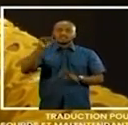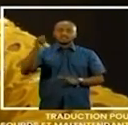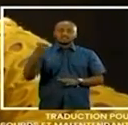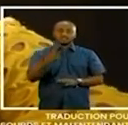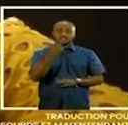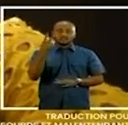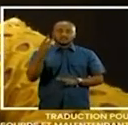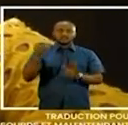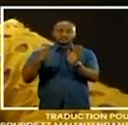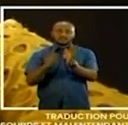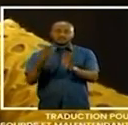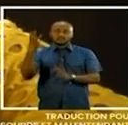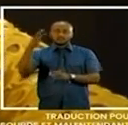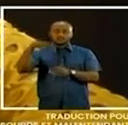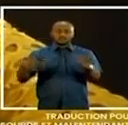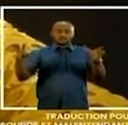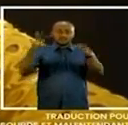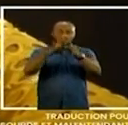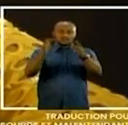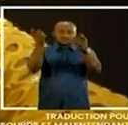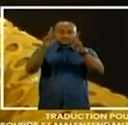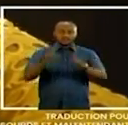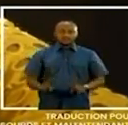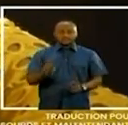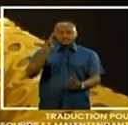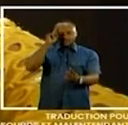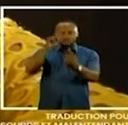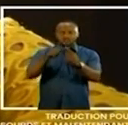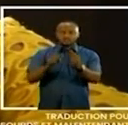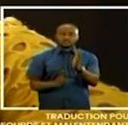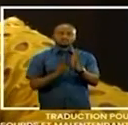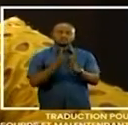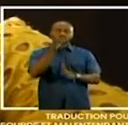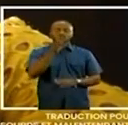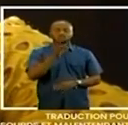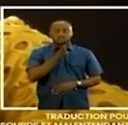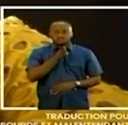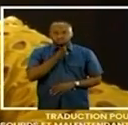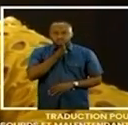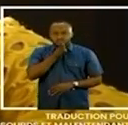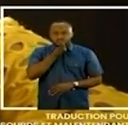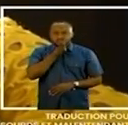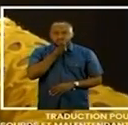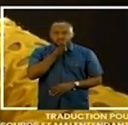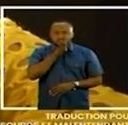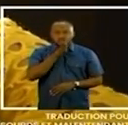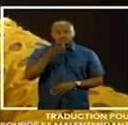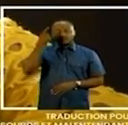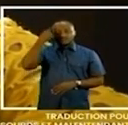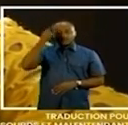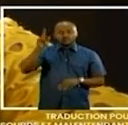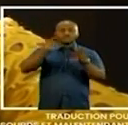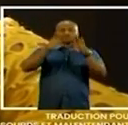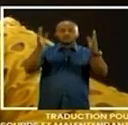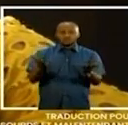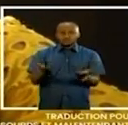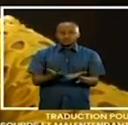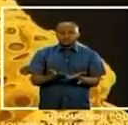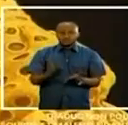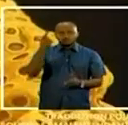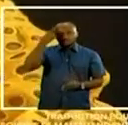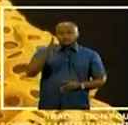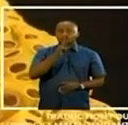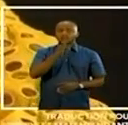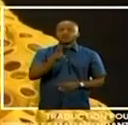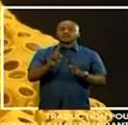dans l'agenda 2063 de l'Union africaine et les objectifs du développement durable. Puisque